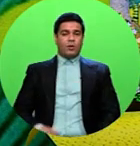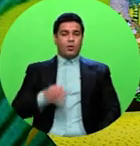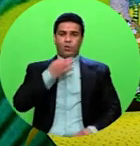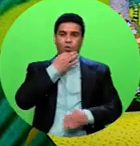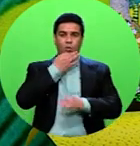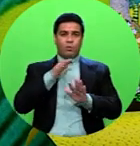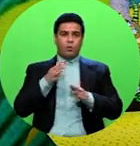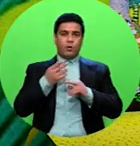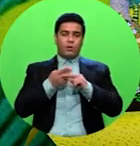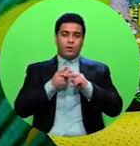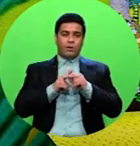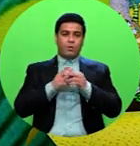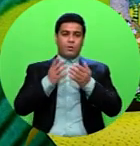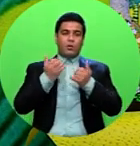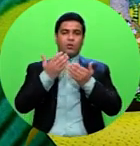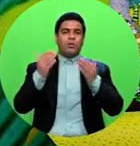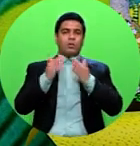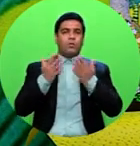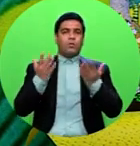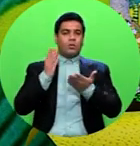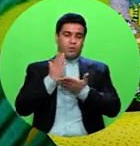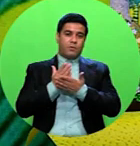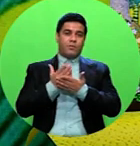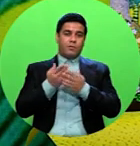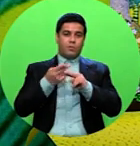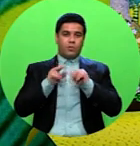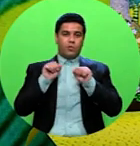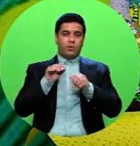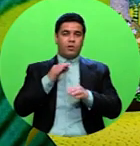Любая ткань, которая у вас есть под рукой.